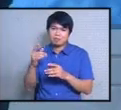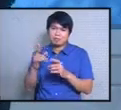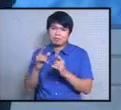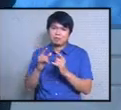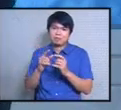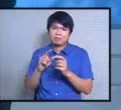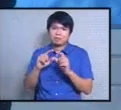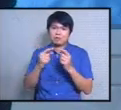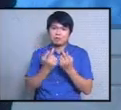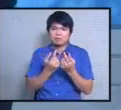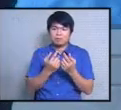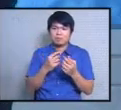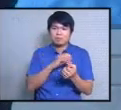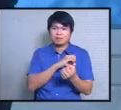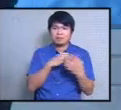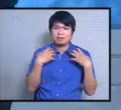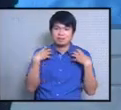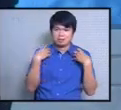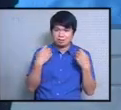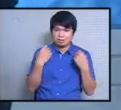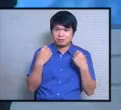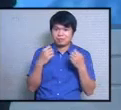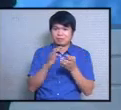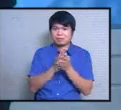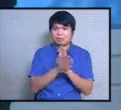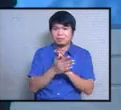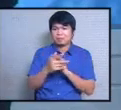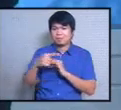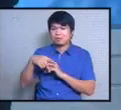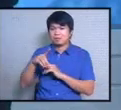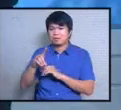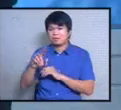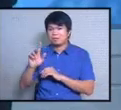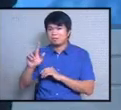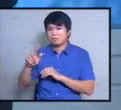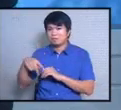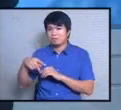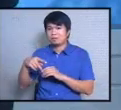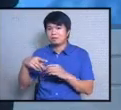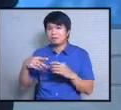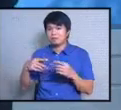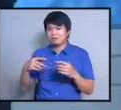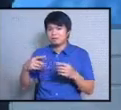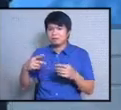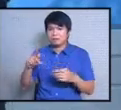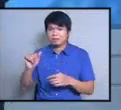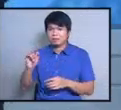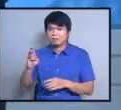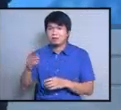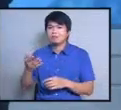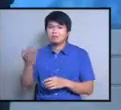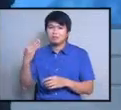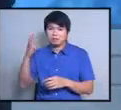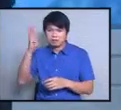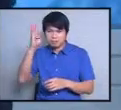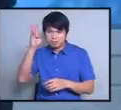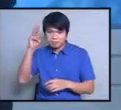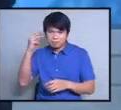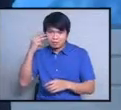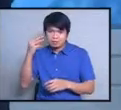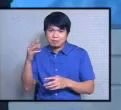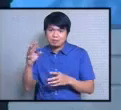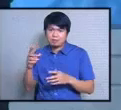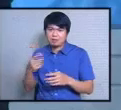ng Bayan at magiging PDP-Laban, ang primerong partido ng oposisyon noong panahon ni Marcos. Susunod na taon, inaresto na naman si